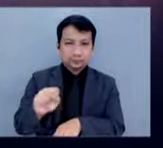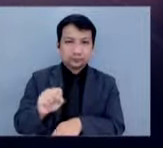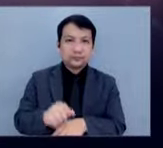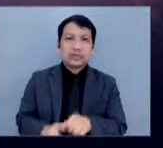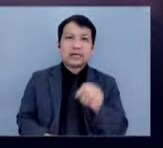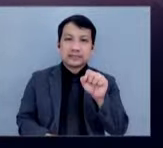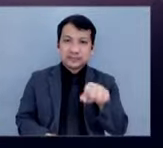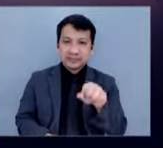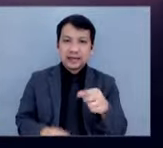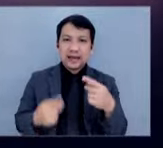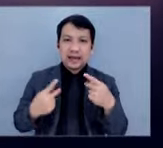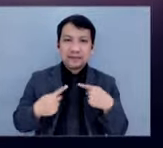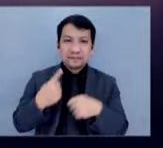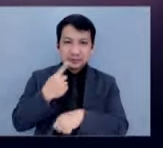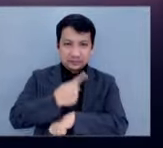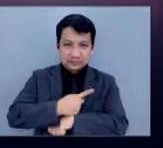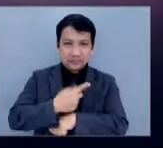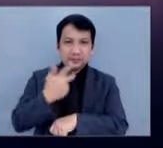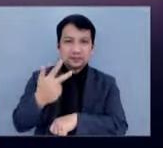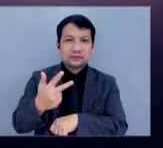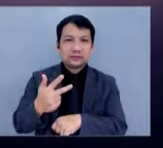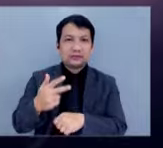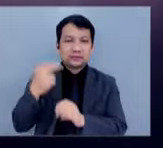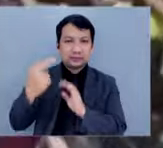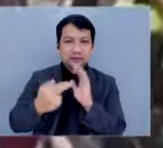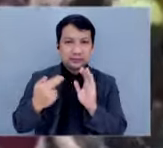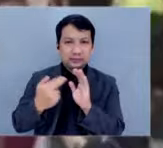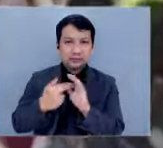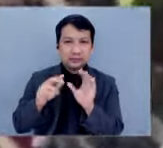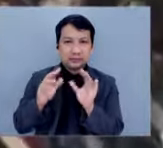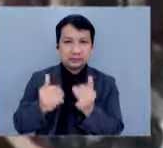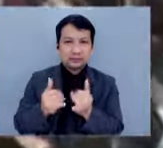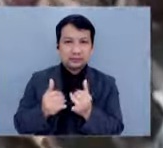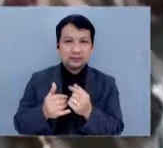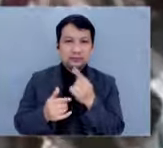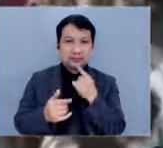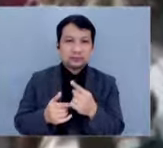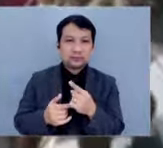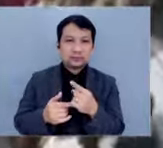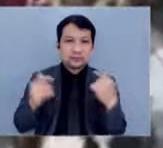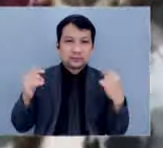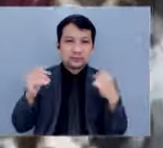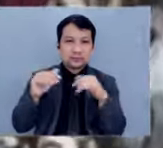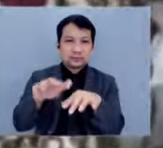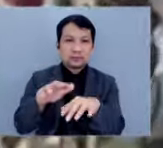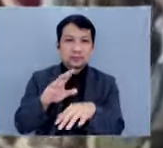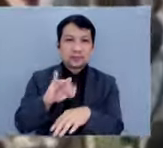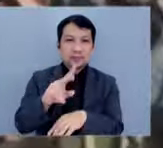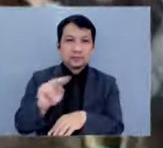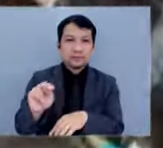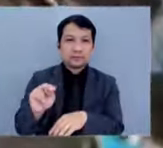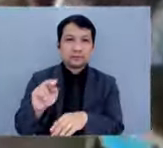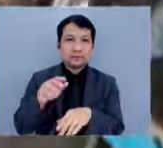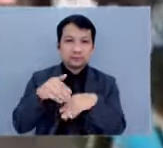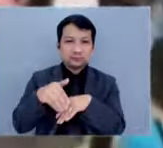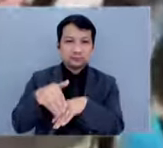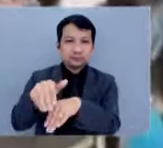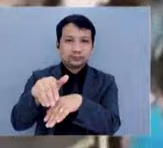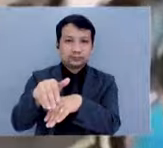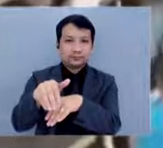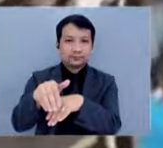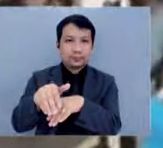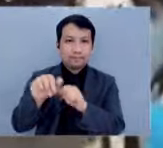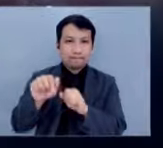fans, kumpirmado na yan ng kanilang recording company. Speaking of Beanie, pinagkaguluhan sila sa kanilang motorcade sa Antipolo